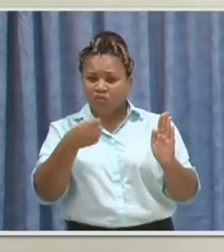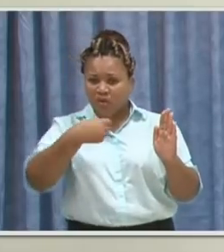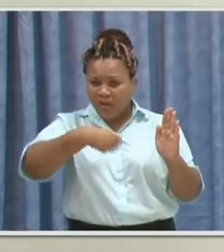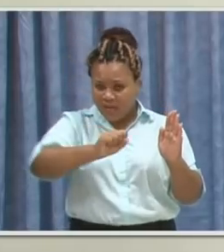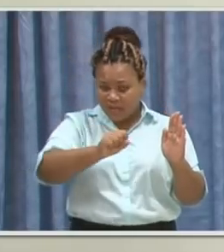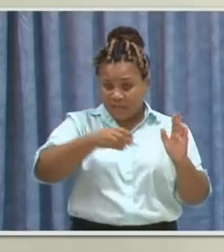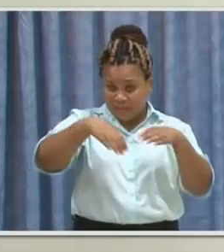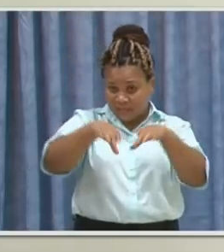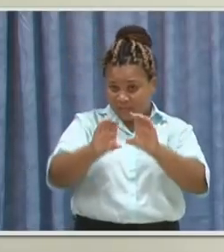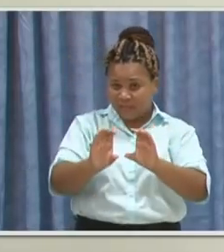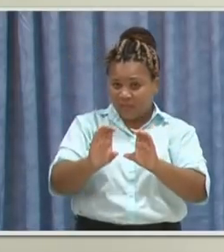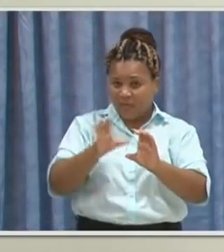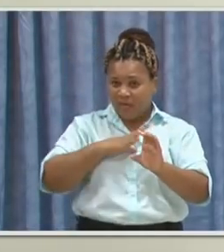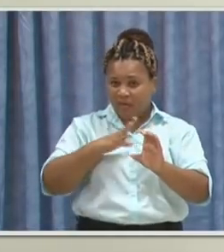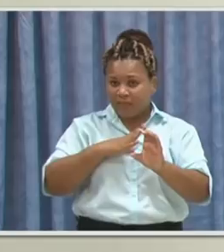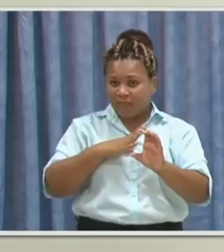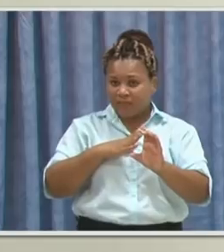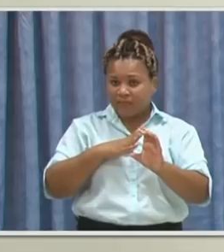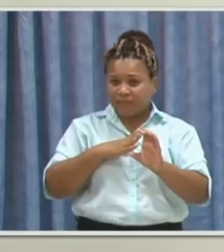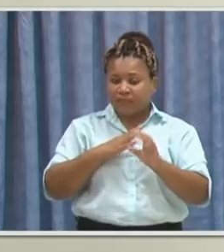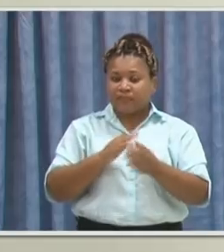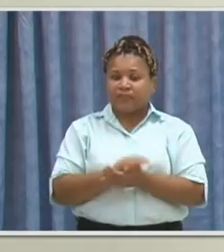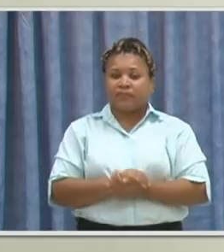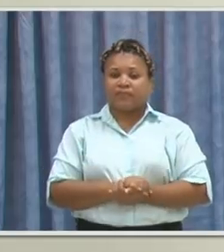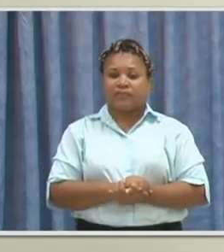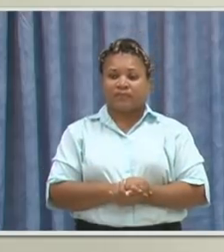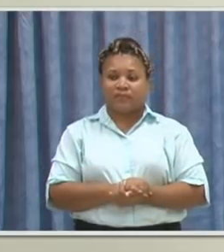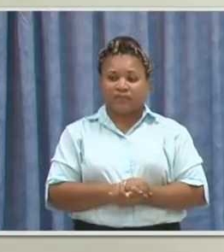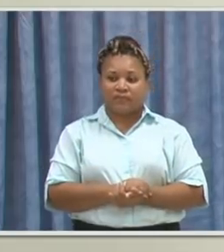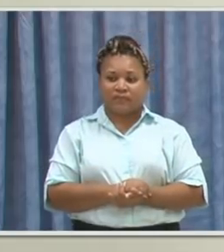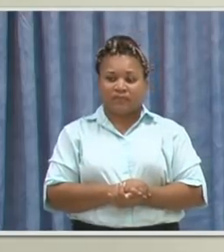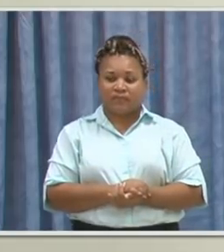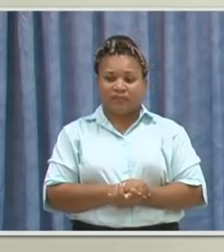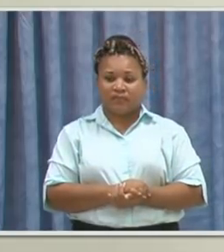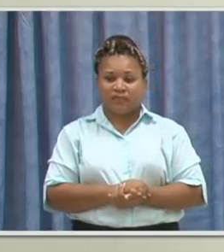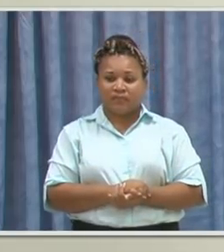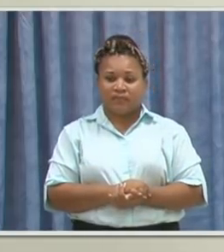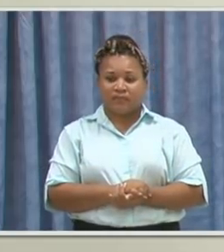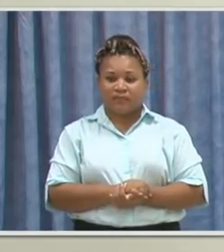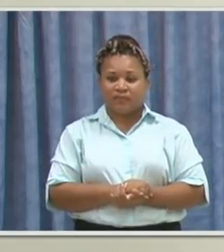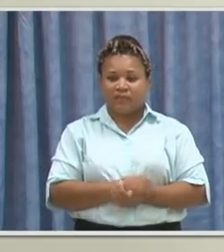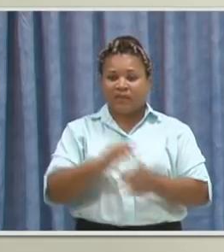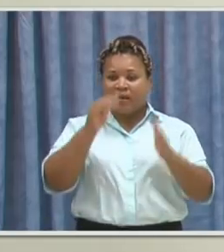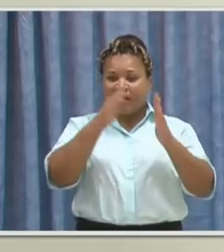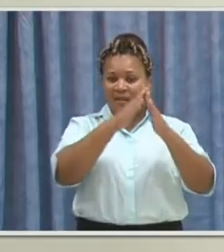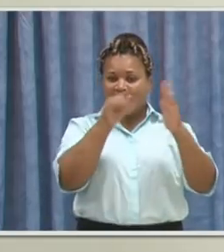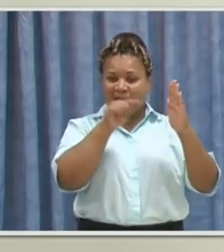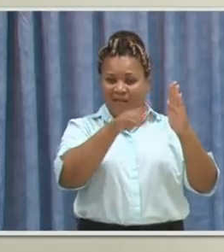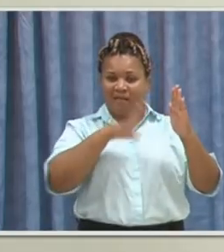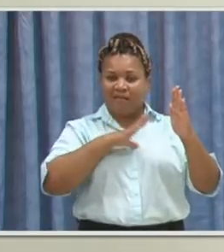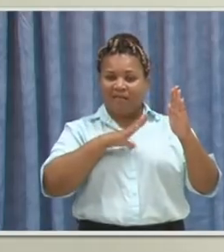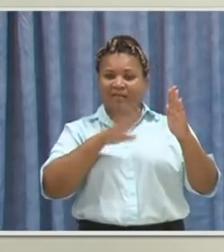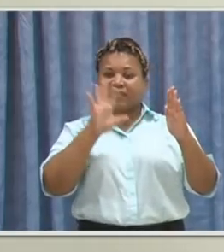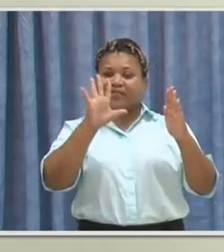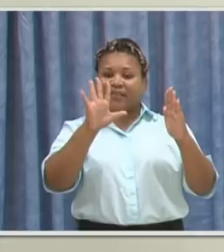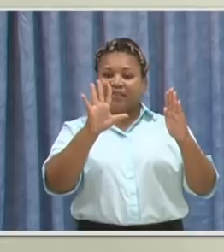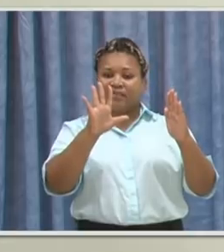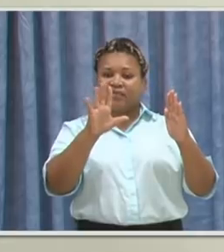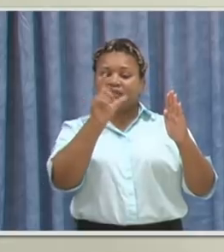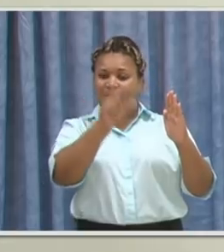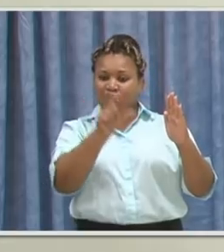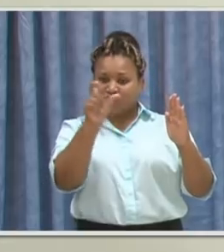Isolation. Okay. Oui. Là, nous avons 5 patients en quarantaine, ou 5 dîmes en quarantaine. On peut référer